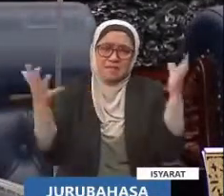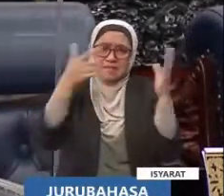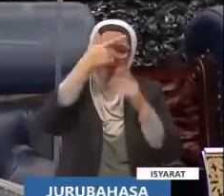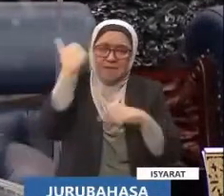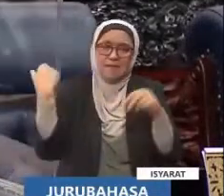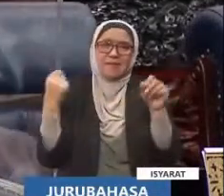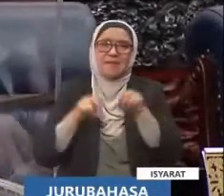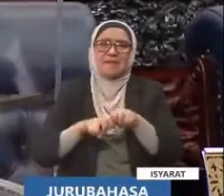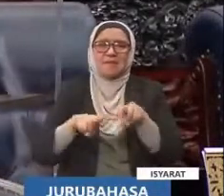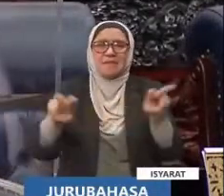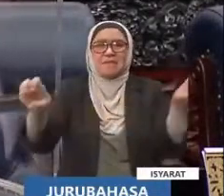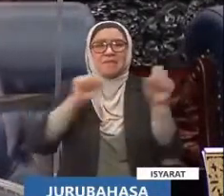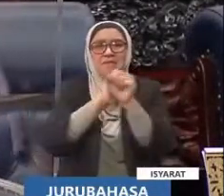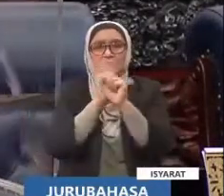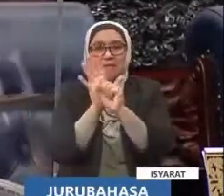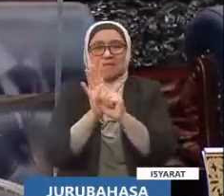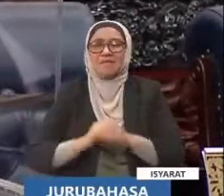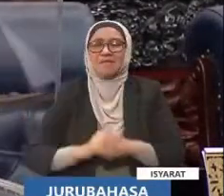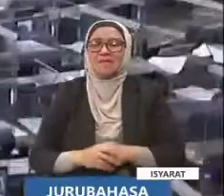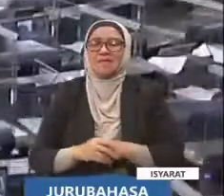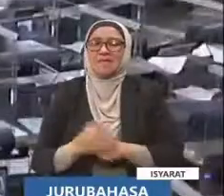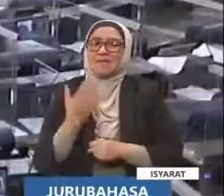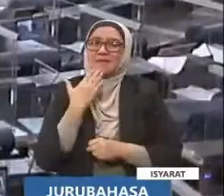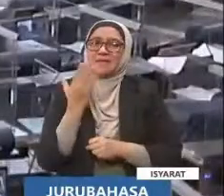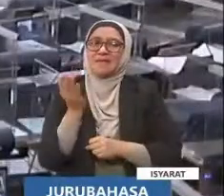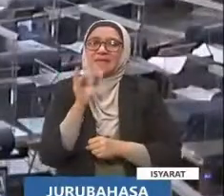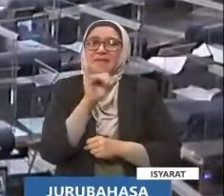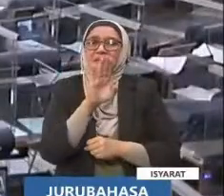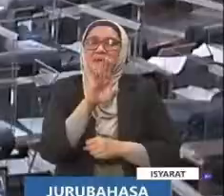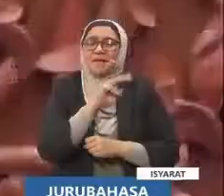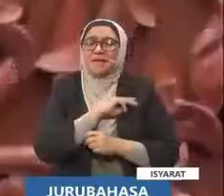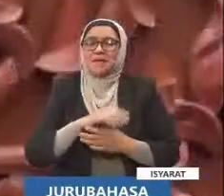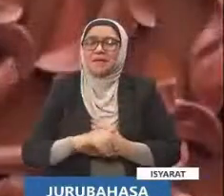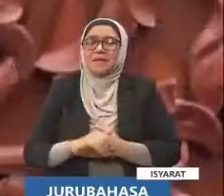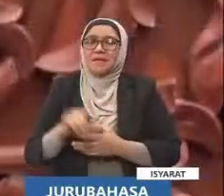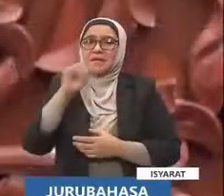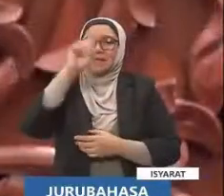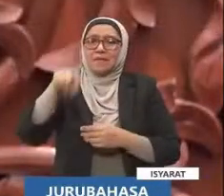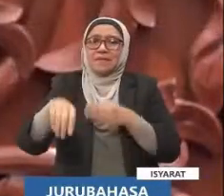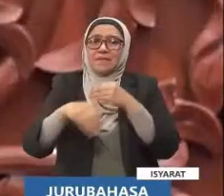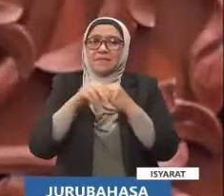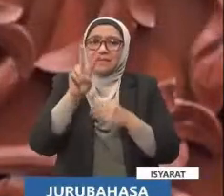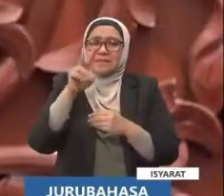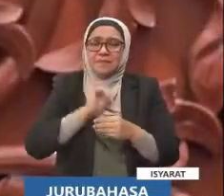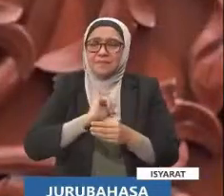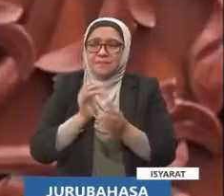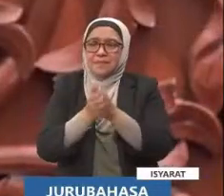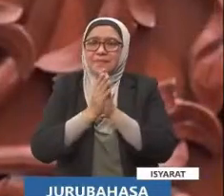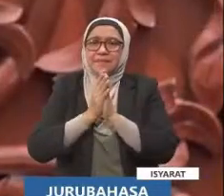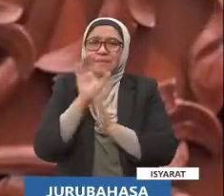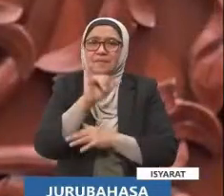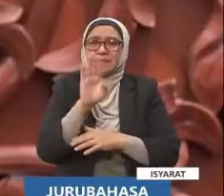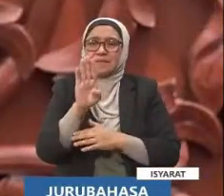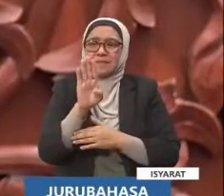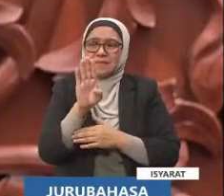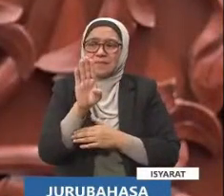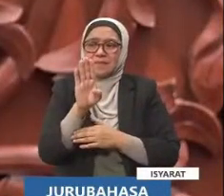kasih ya menteri langgam bahan kedua usai depannya hormat tetap